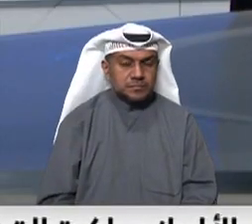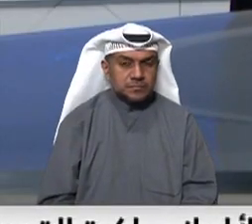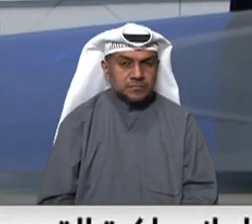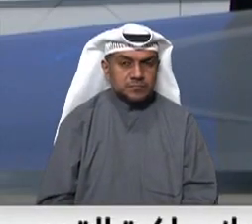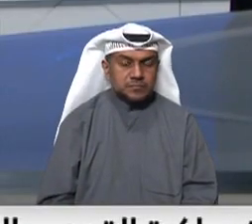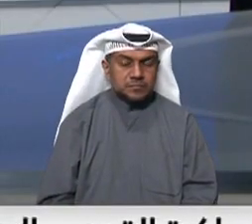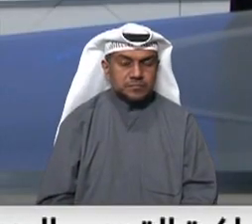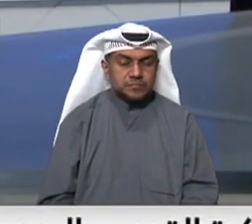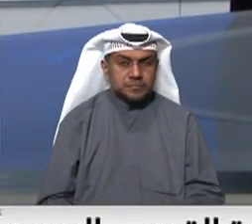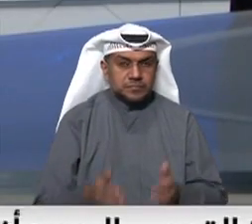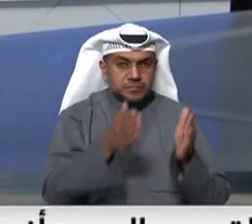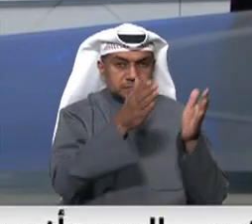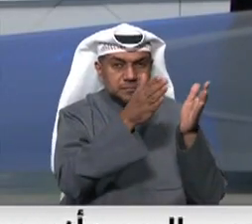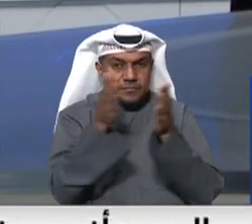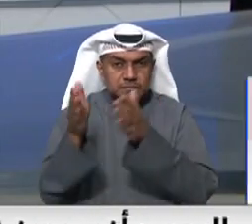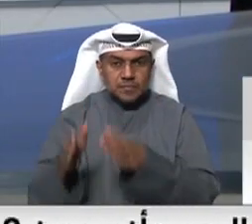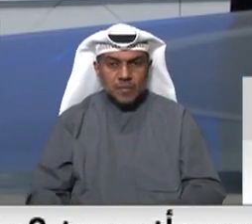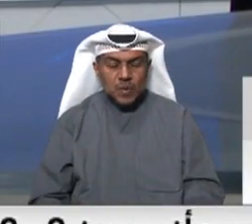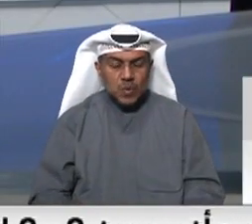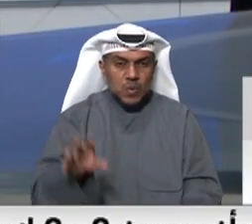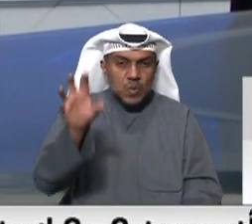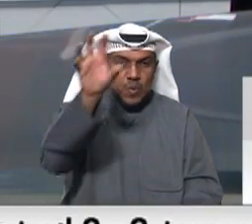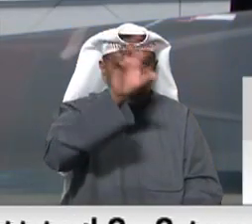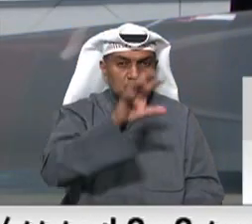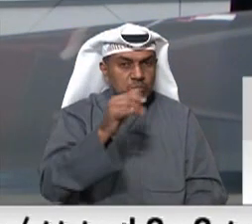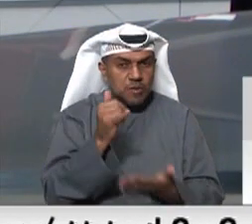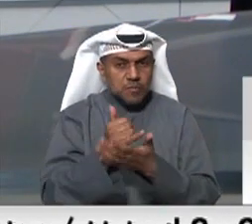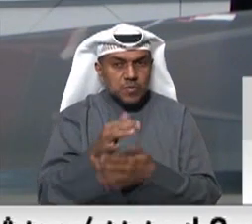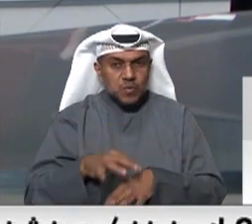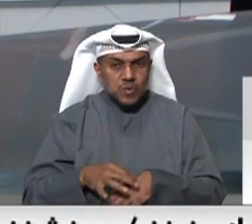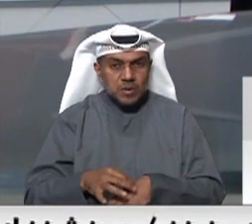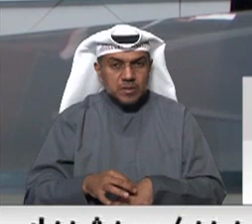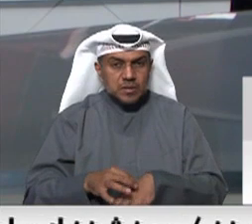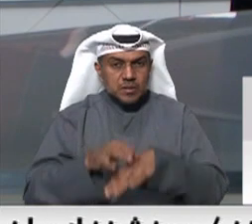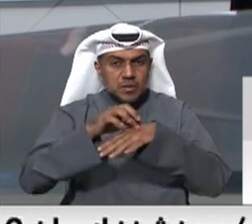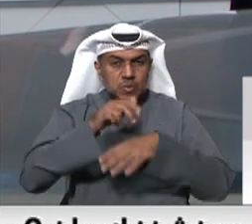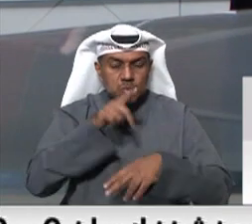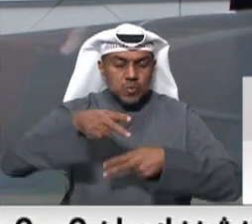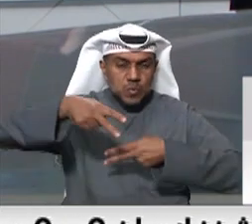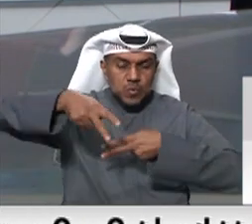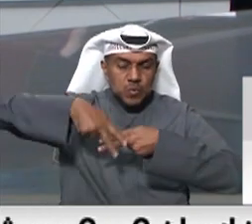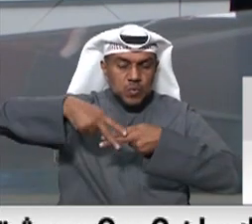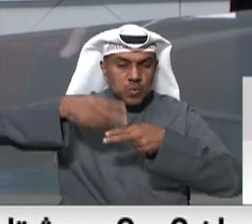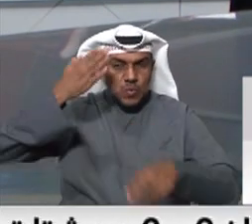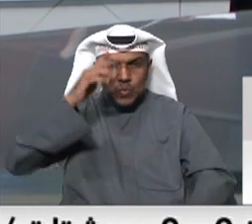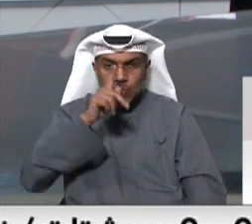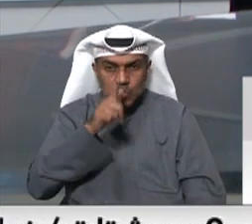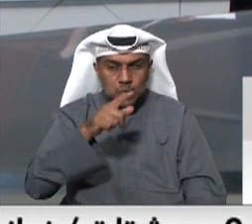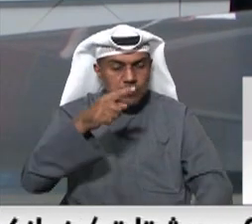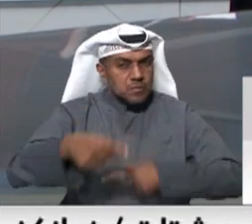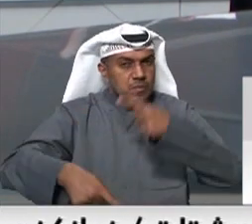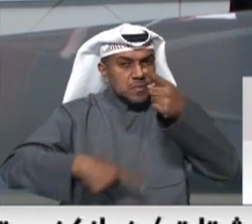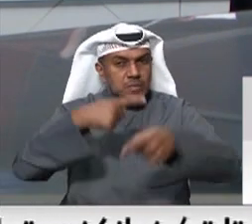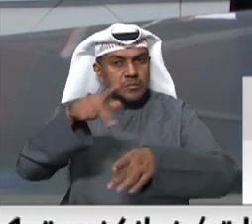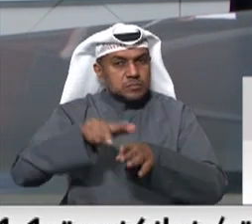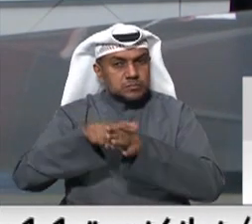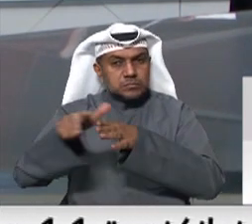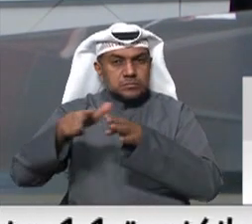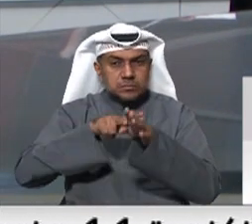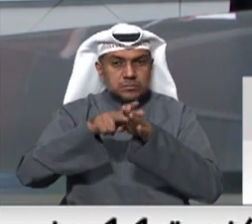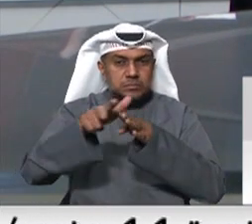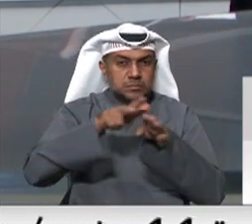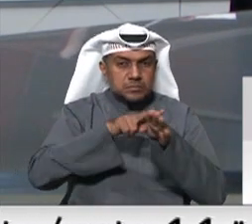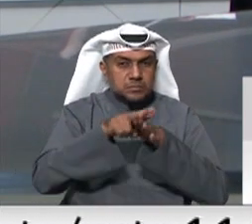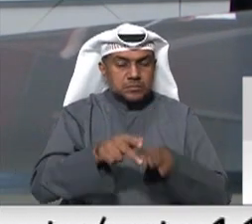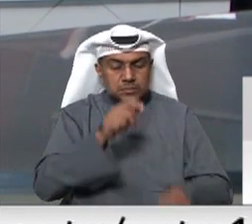افاد المرصد الاورو متوسطي لحقوق الانسان ان دوله الاحتلال الاسرائيلي مستمره بذات الوتيره بارتكاب